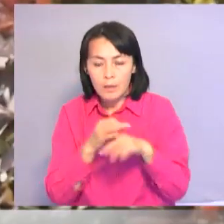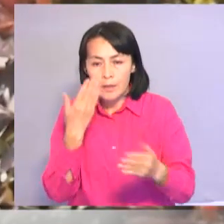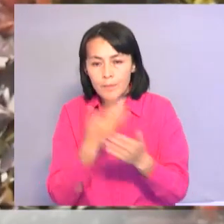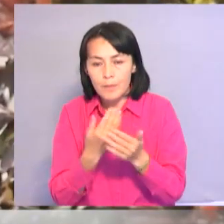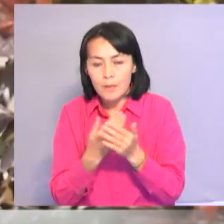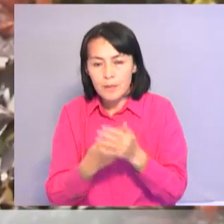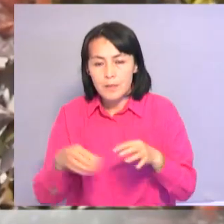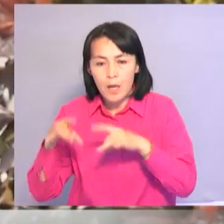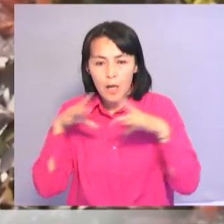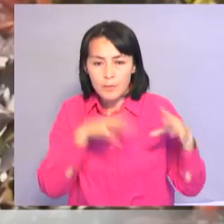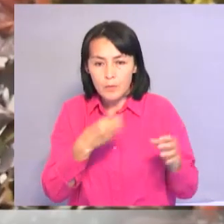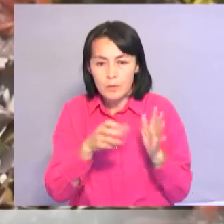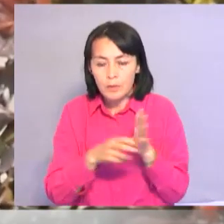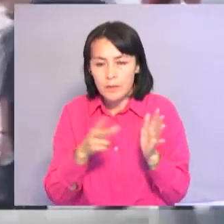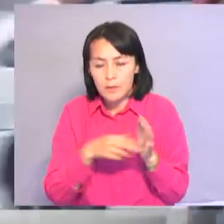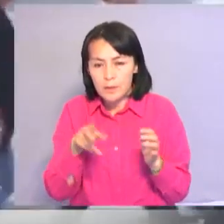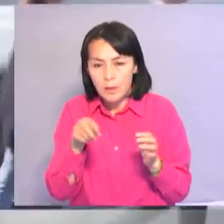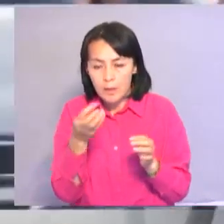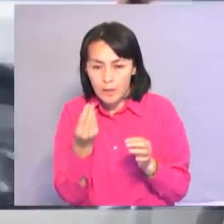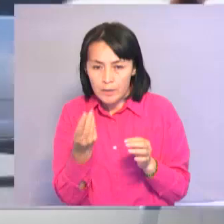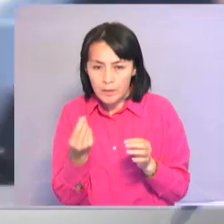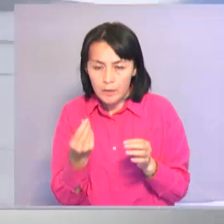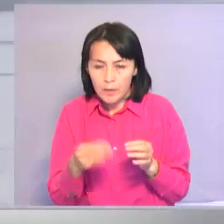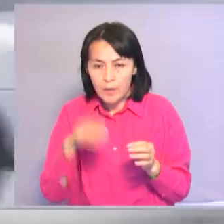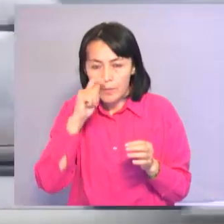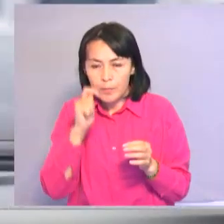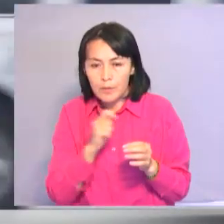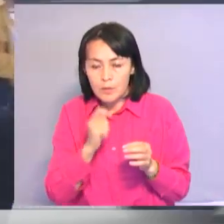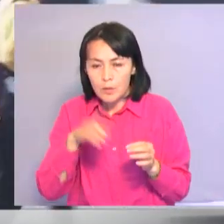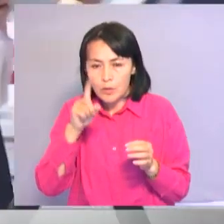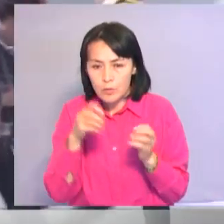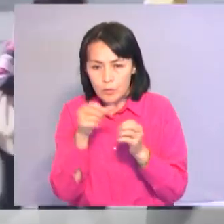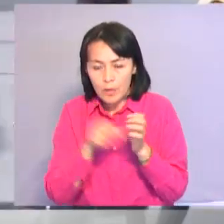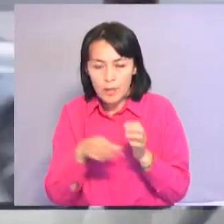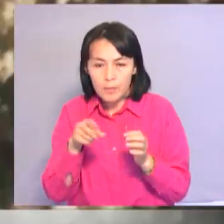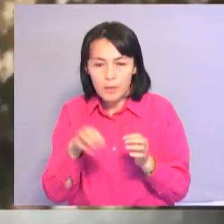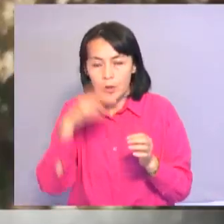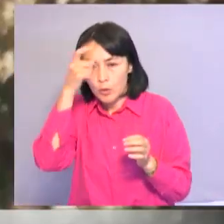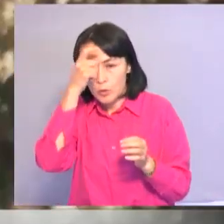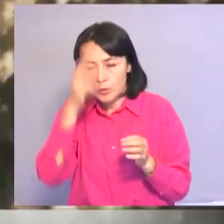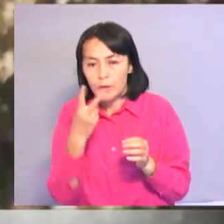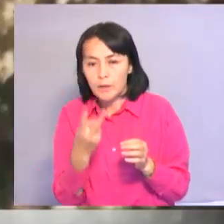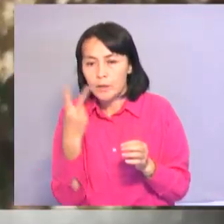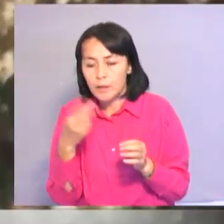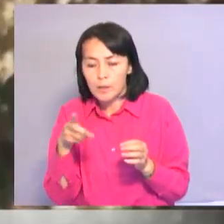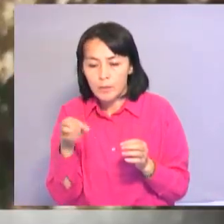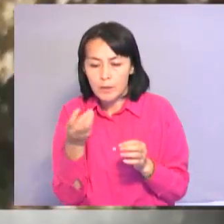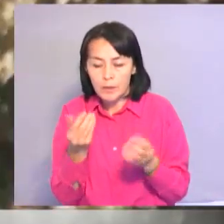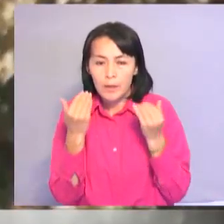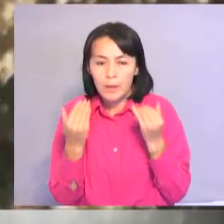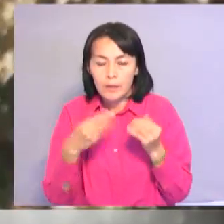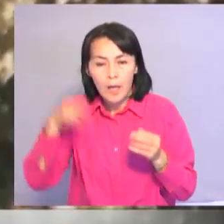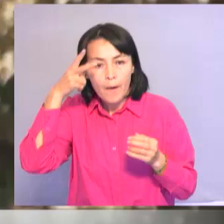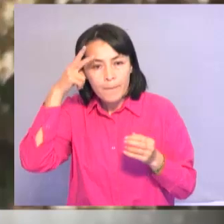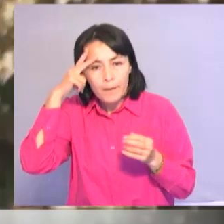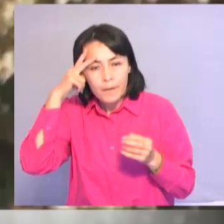Мәселен, Австриядан 36,8 миллиард тенге, Лихтенштейннен 116 миллиард тенге, Түркиядан 2,2 миллиард тенге, Біріккен